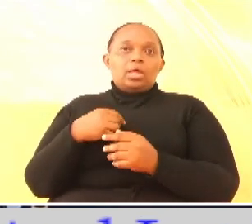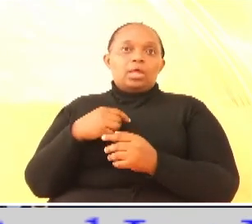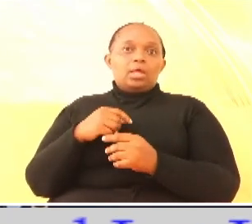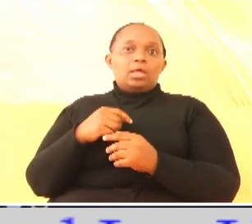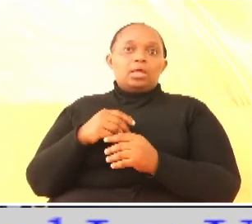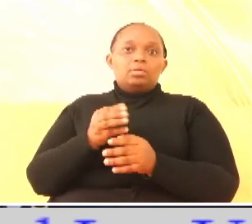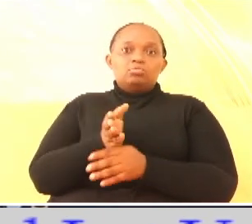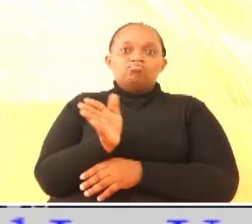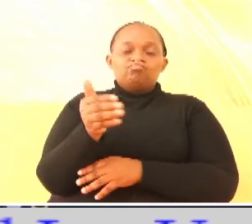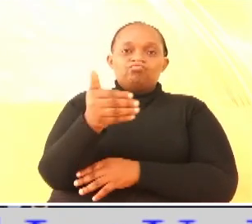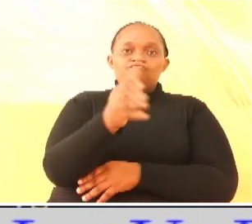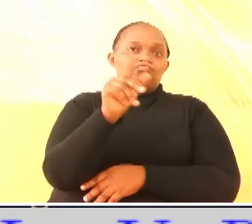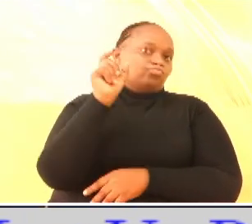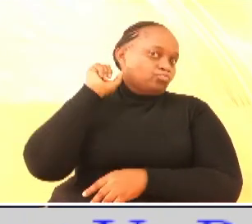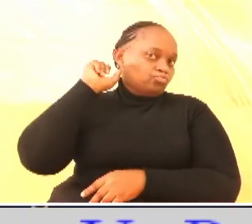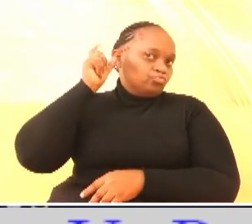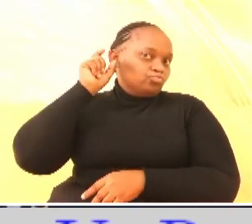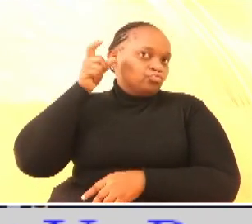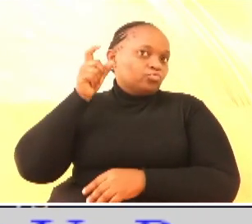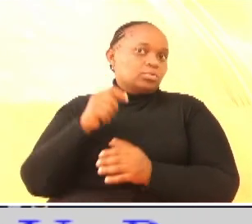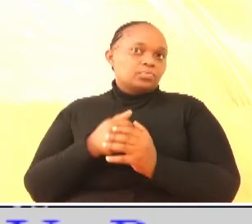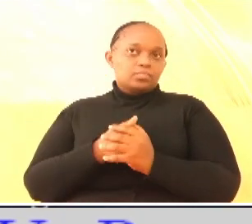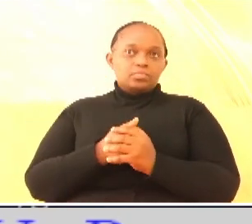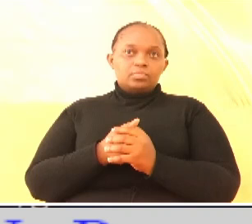Na kucha za flamingo.